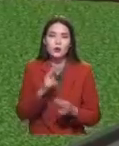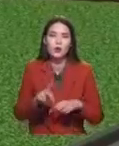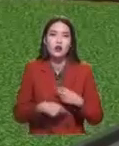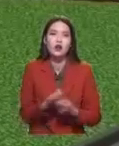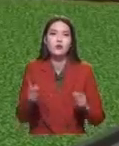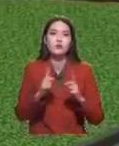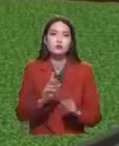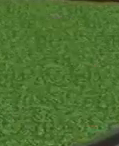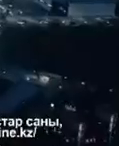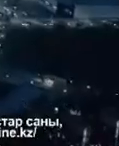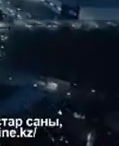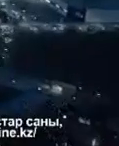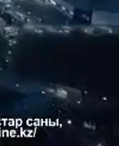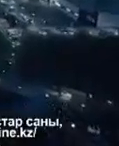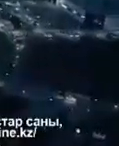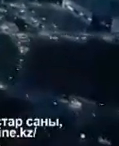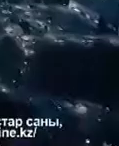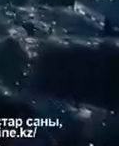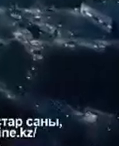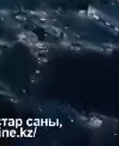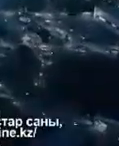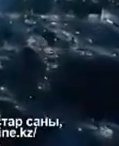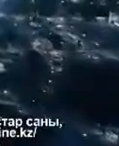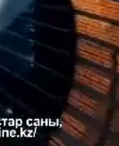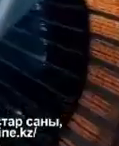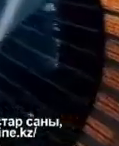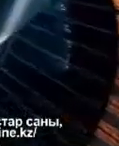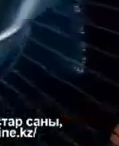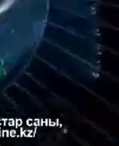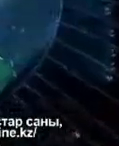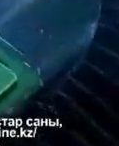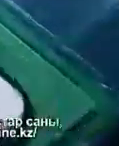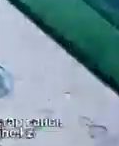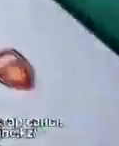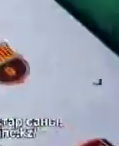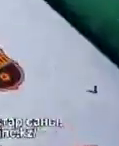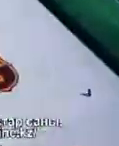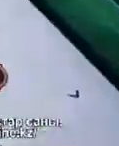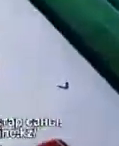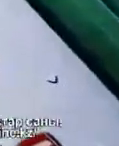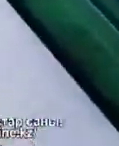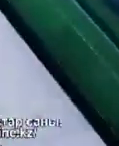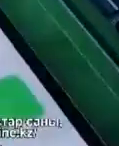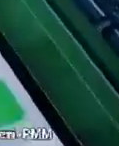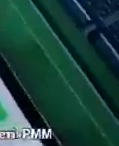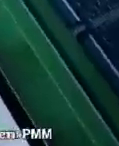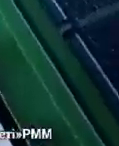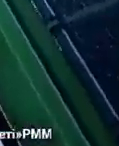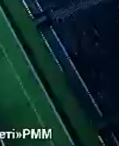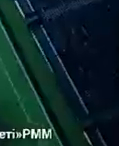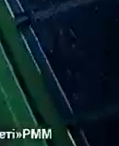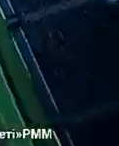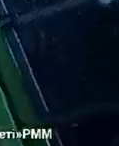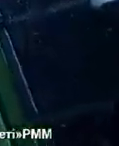ертеңге дейін сау болыңыздар. Жаңа тегін X5 ойыны. Инлайн қосымшасын жүктеп алыңыз.